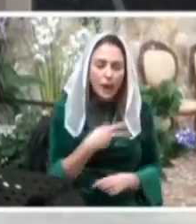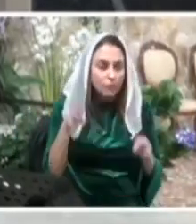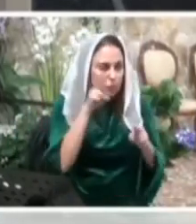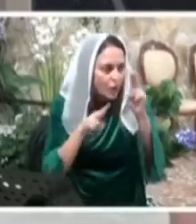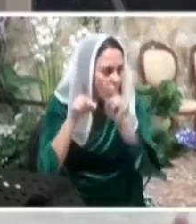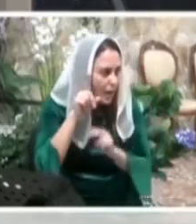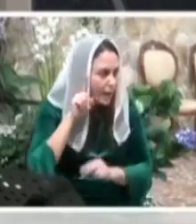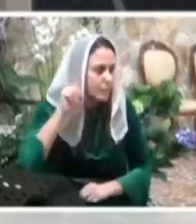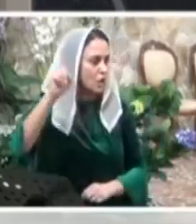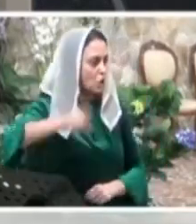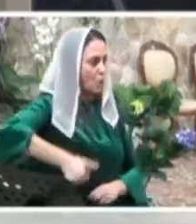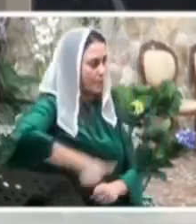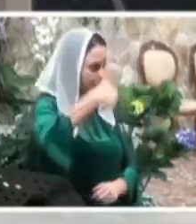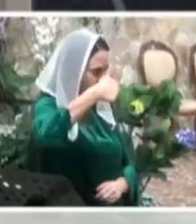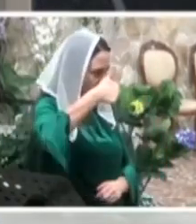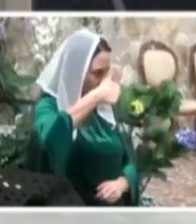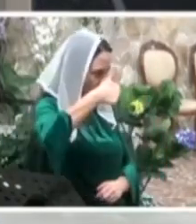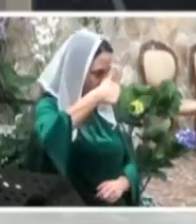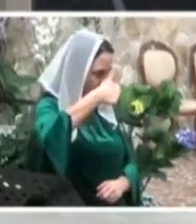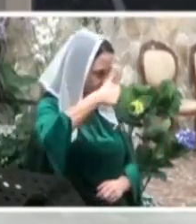prima il regno di Dio,